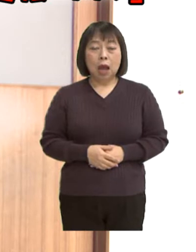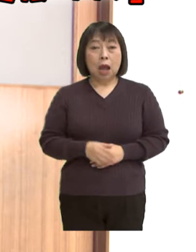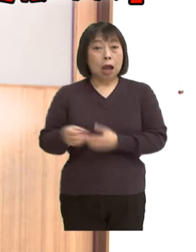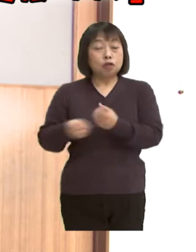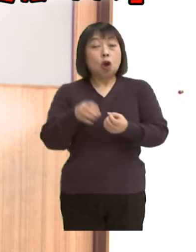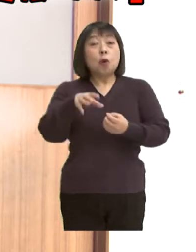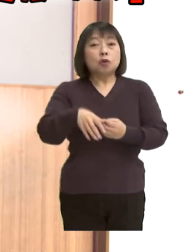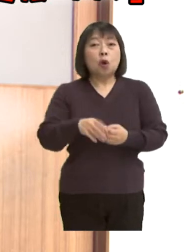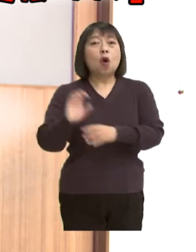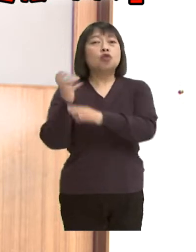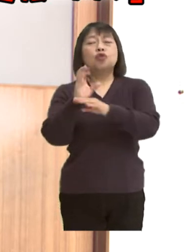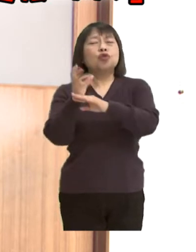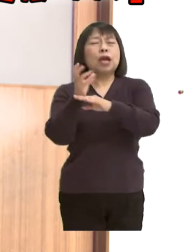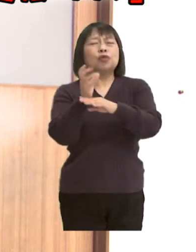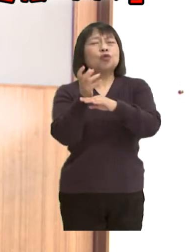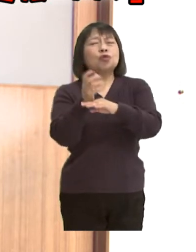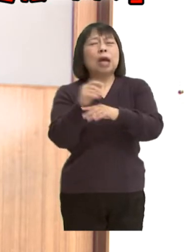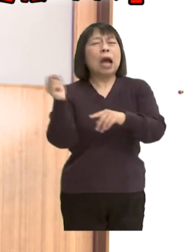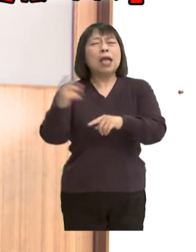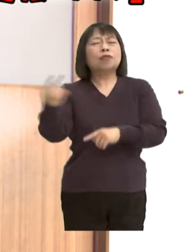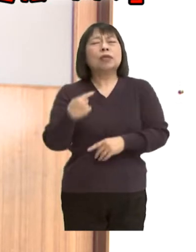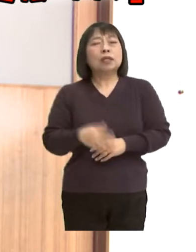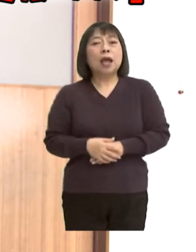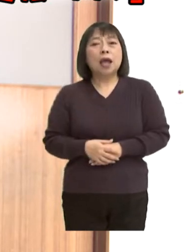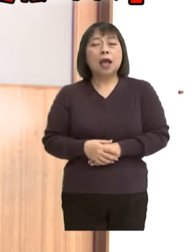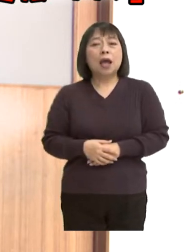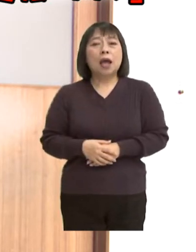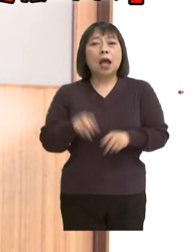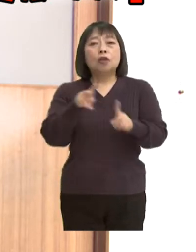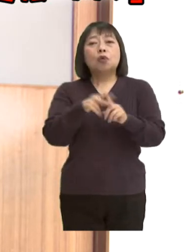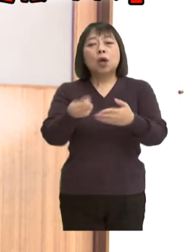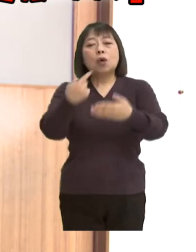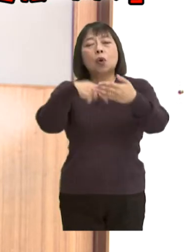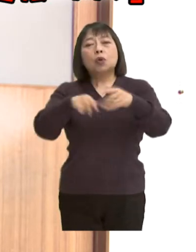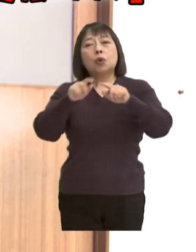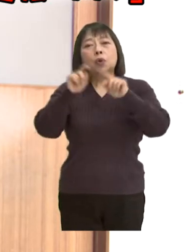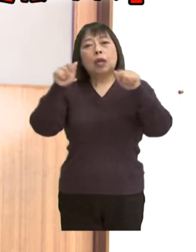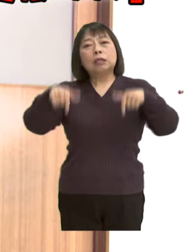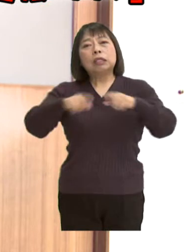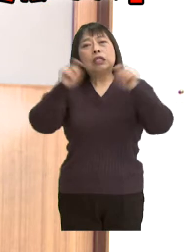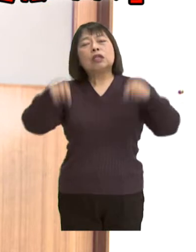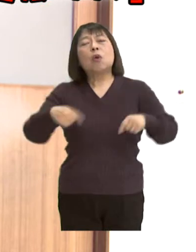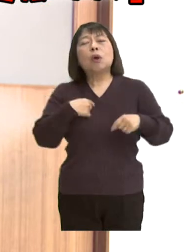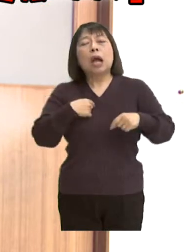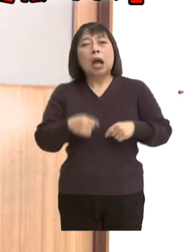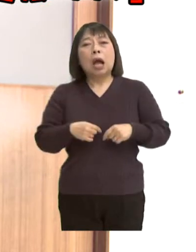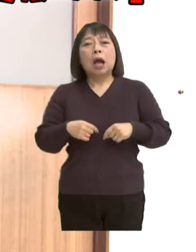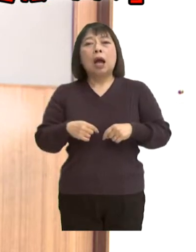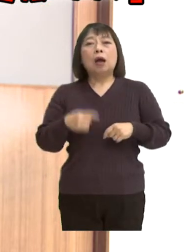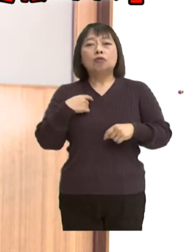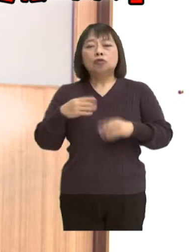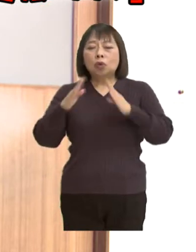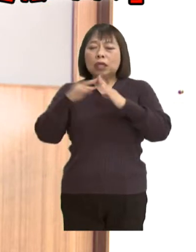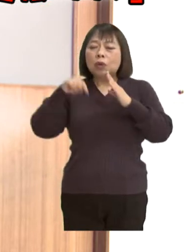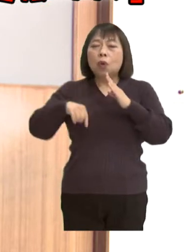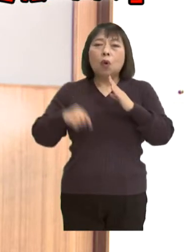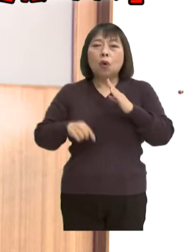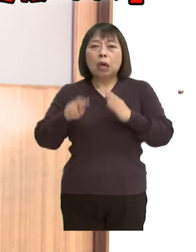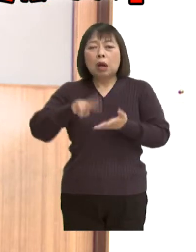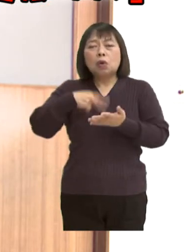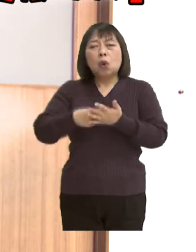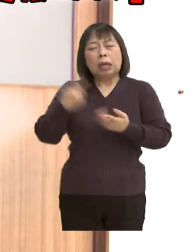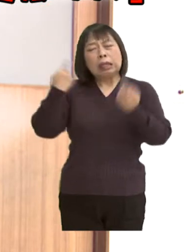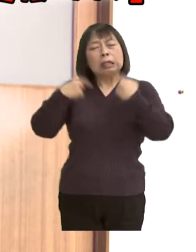防署、あ、救急車救急車、早く来て。小学校の裏の2小階やけど、うちのもんがちょっと急にこけて怪我